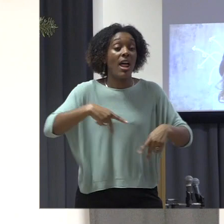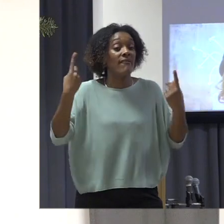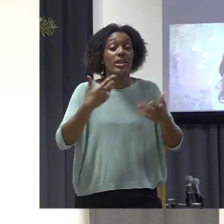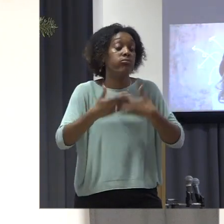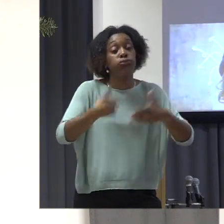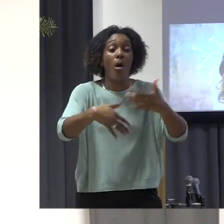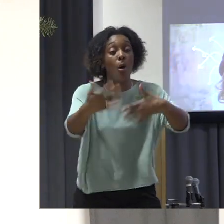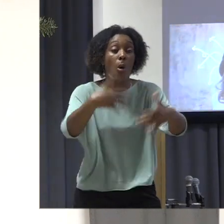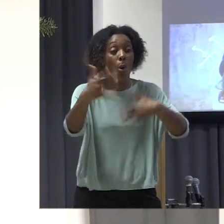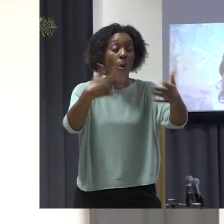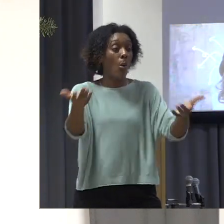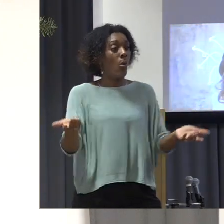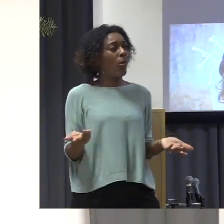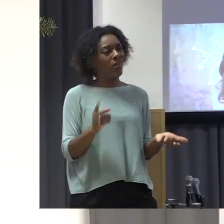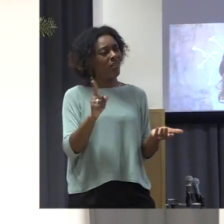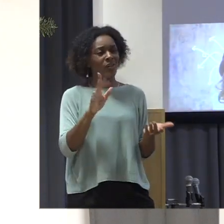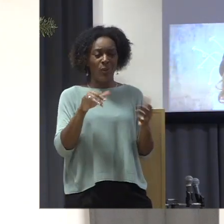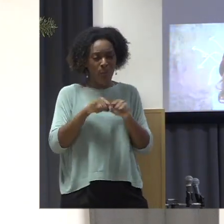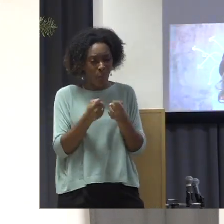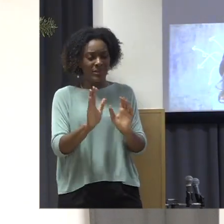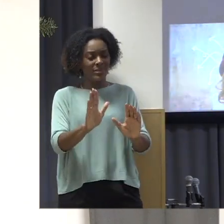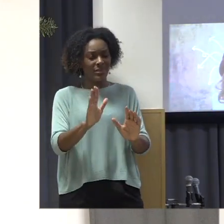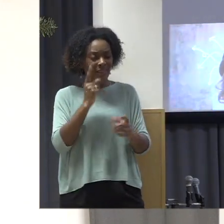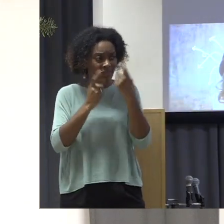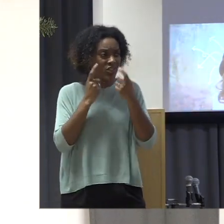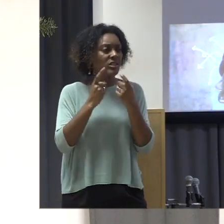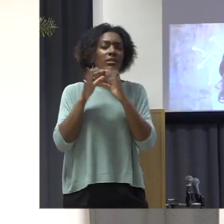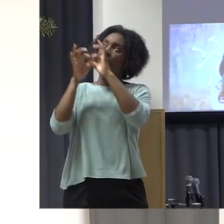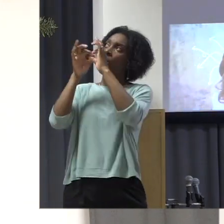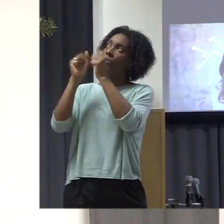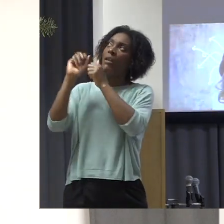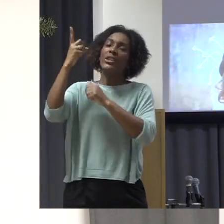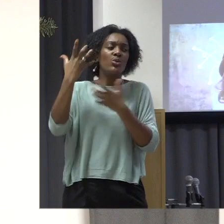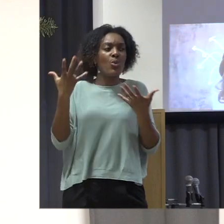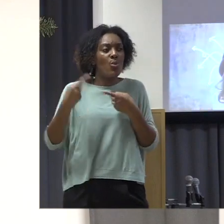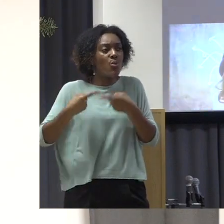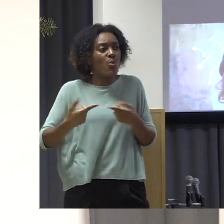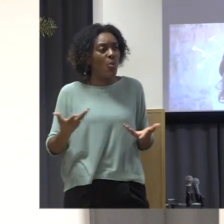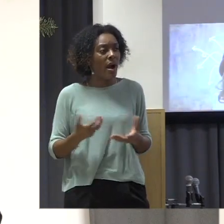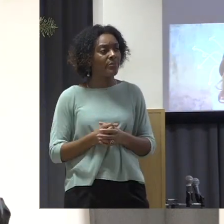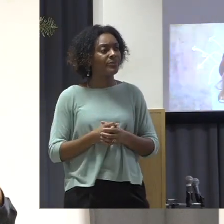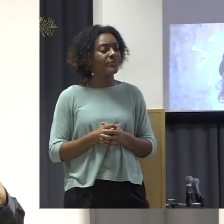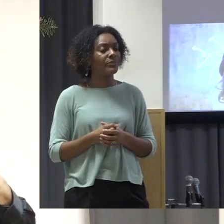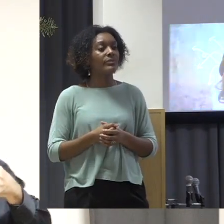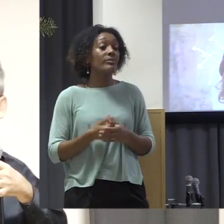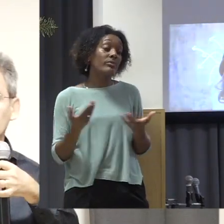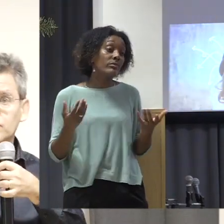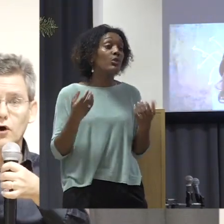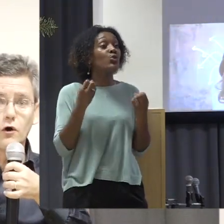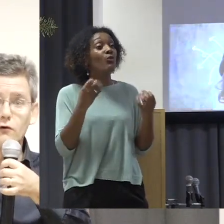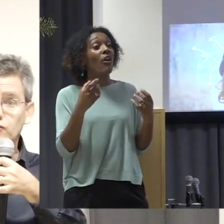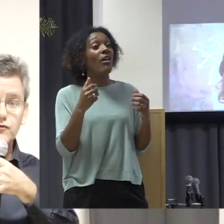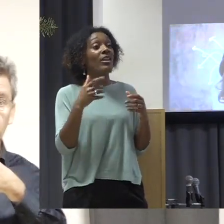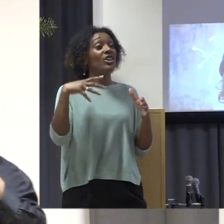frénésie de tout ce que nous connaissons au jour le jour. C'est vrai que collectivement, on peut avoir l'impression que les